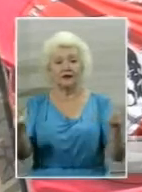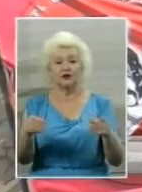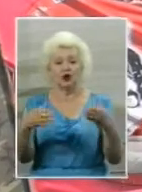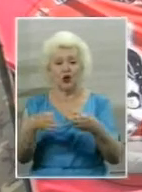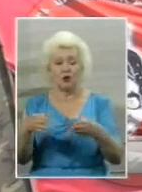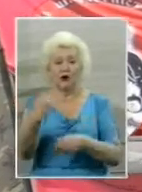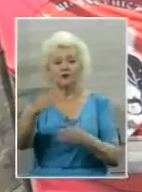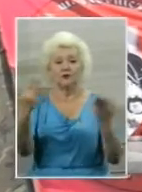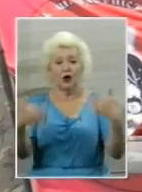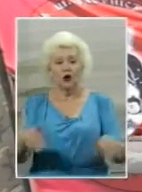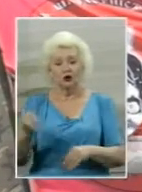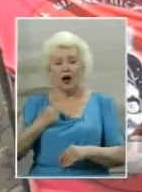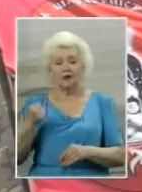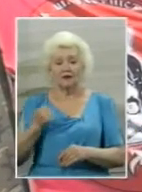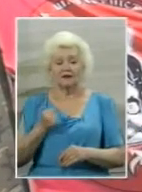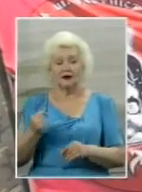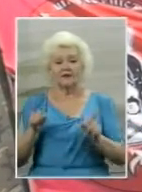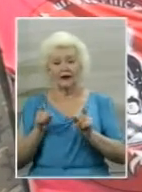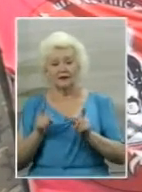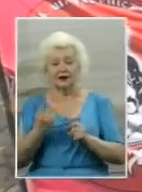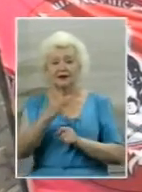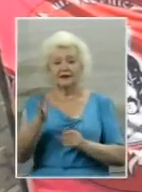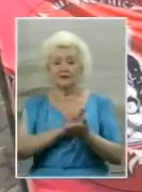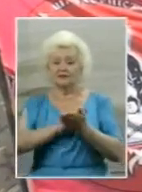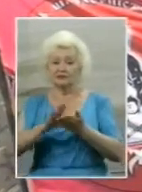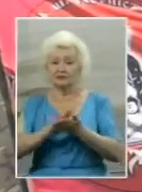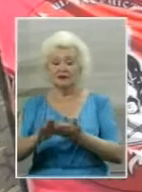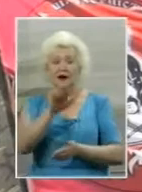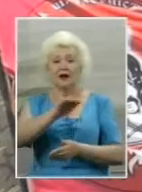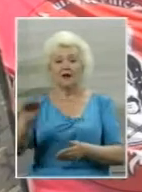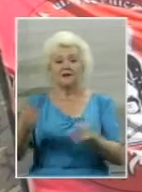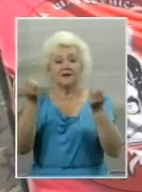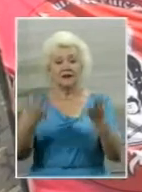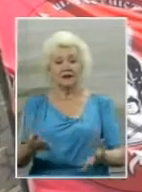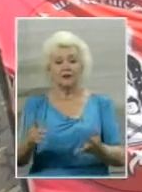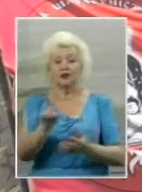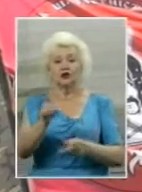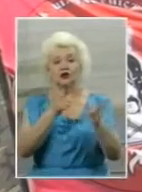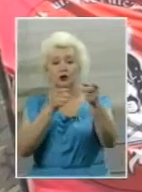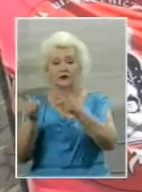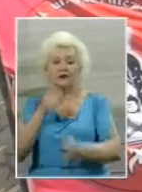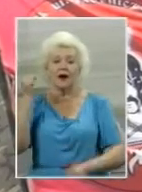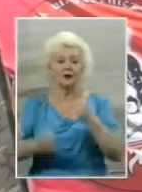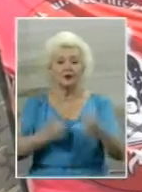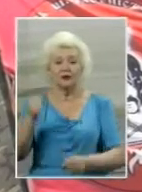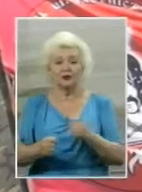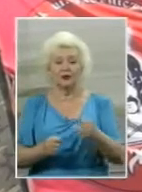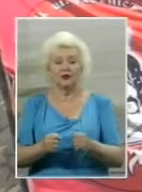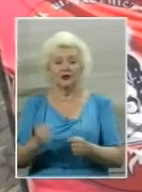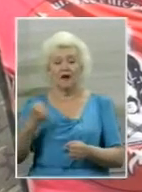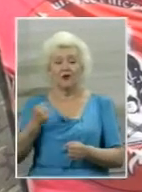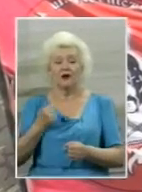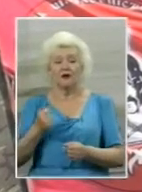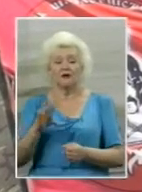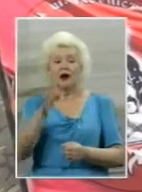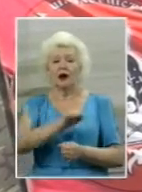них вже навіть військові, скажімо так, заздрять їхньому вишколу. Тобто діти не просто це, що вони стріляють, бігають, ну, воєнщина,